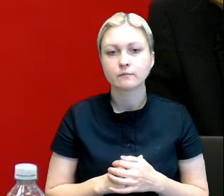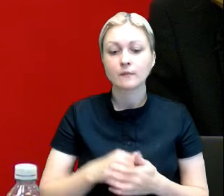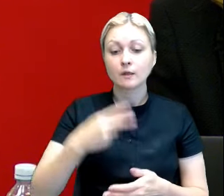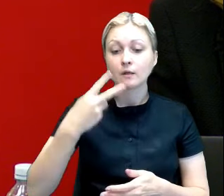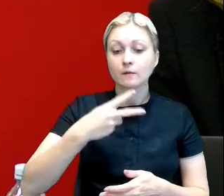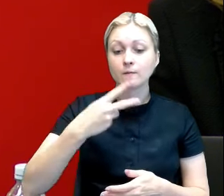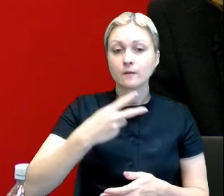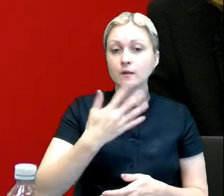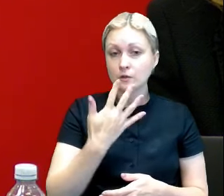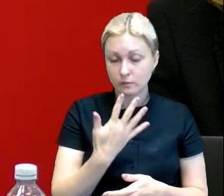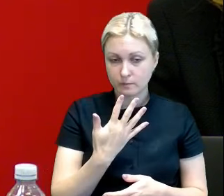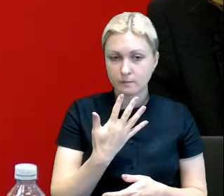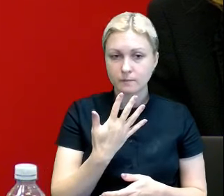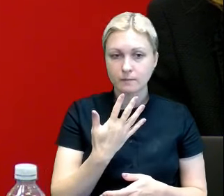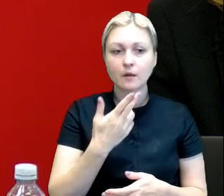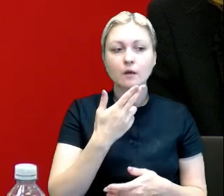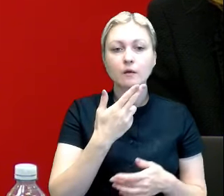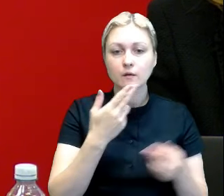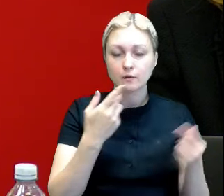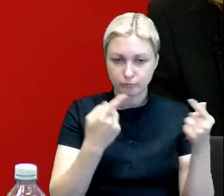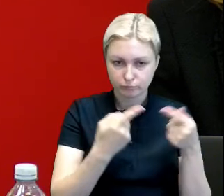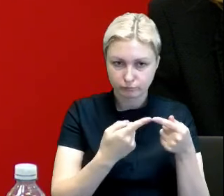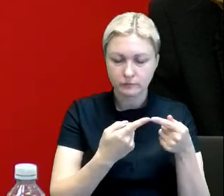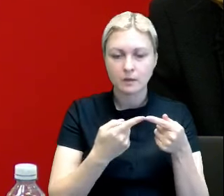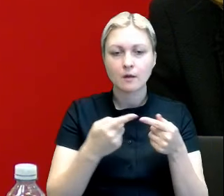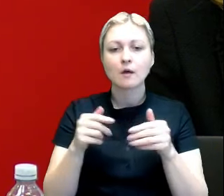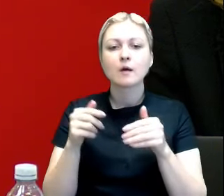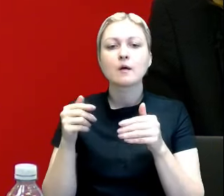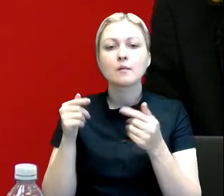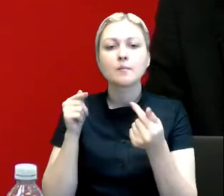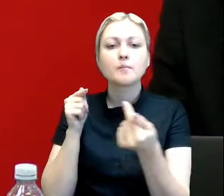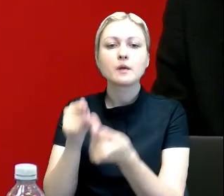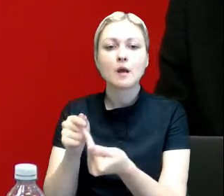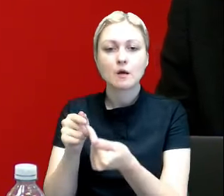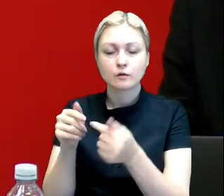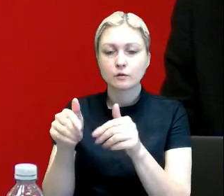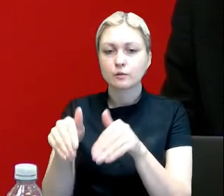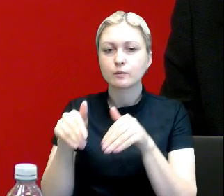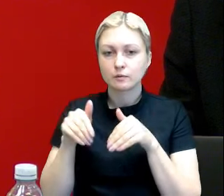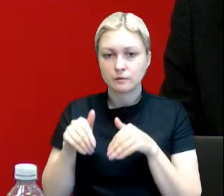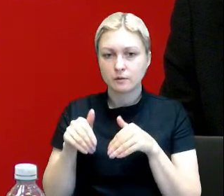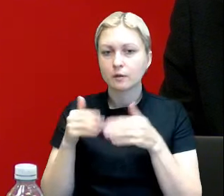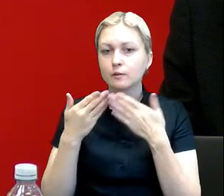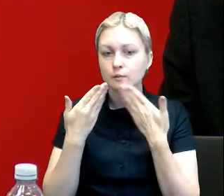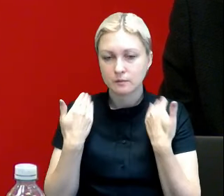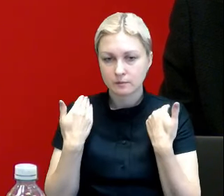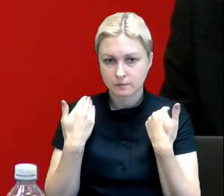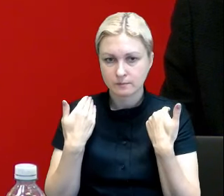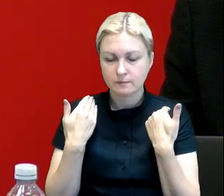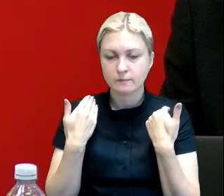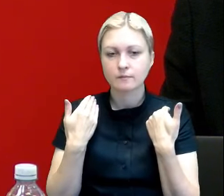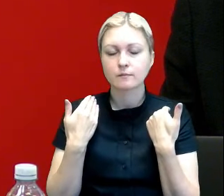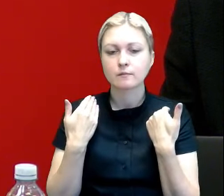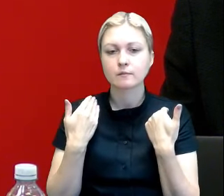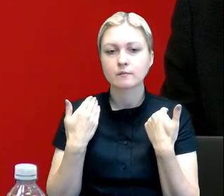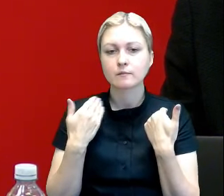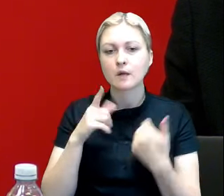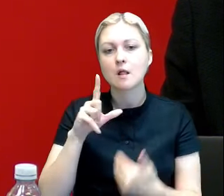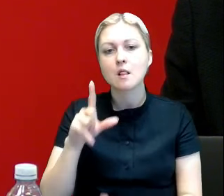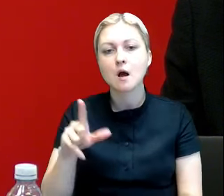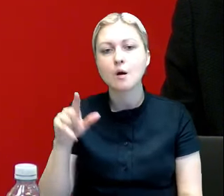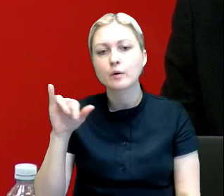25 už prieš ir susilaikiusių nėra klausiu lauros